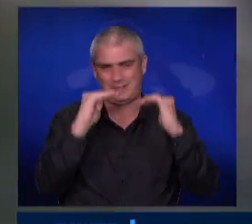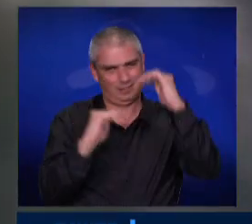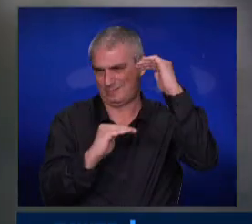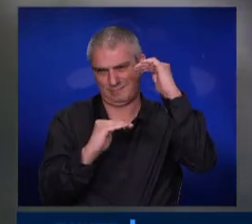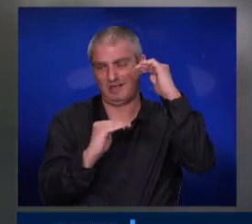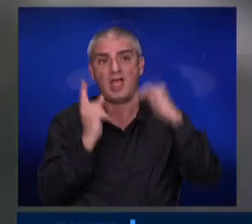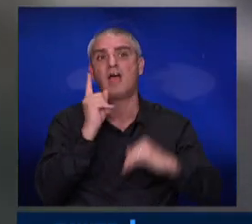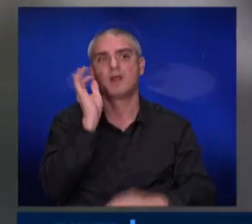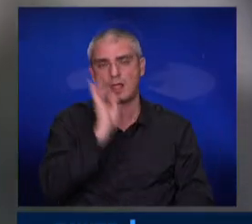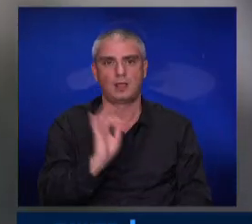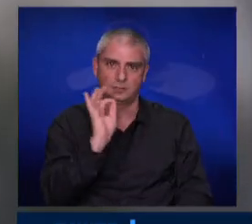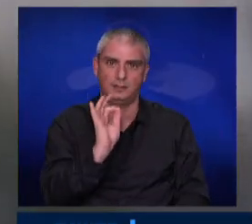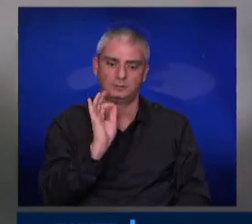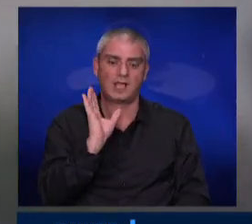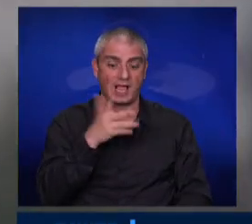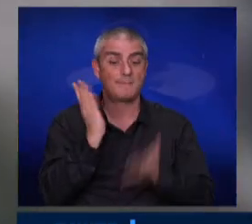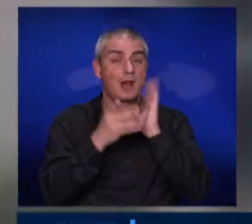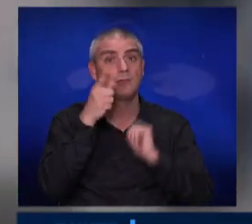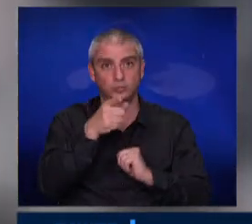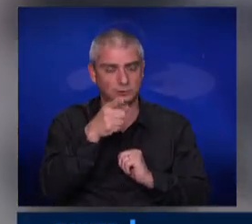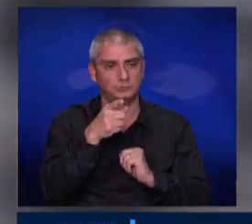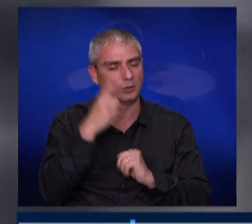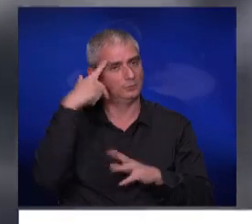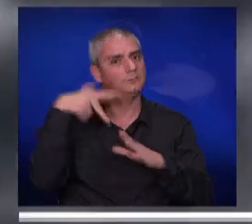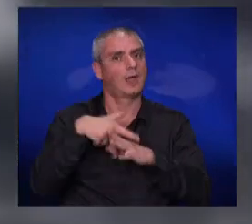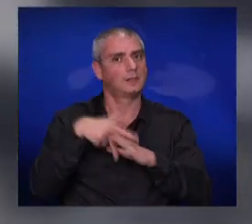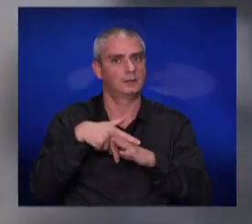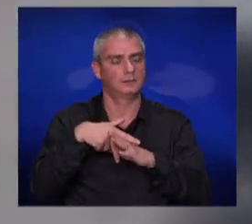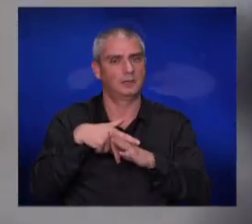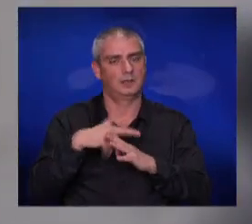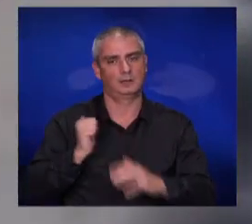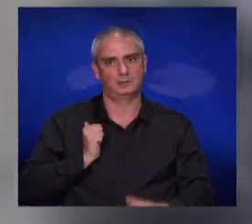ובכל זאת, גם האלימות הזו מטרידה את מערכת הביטחון.